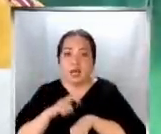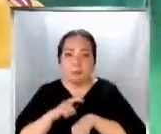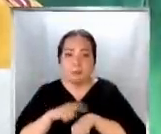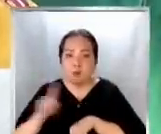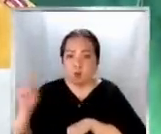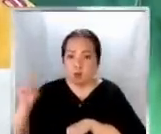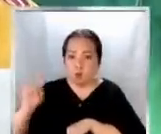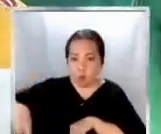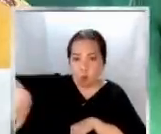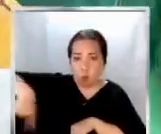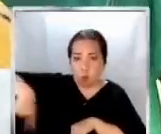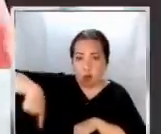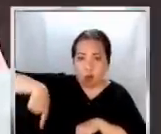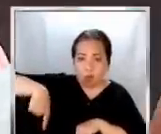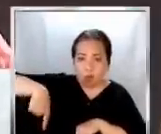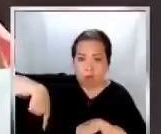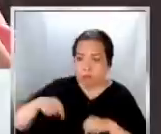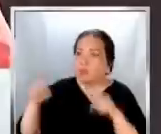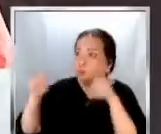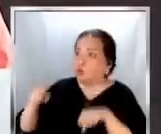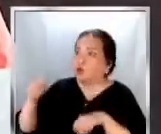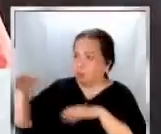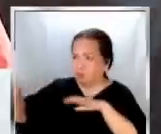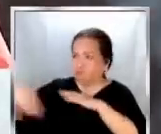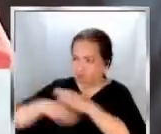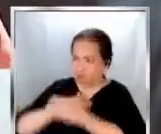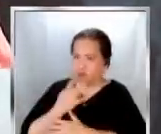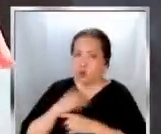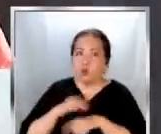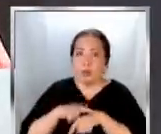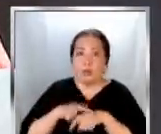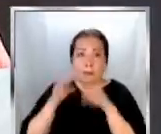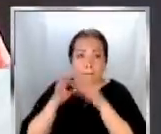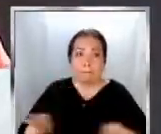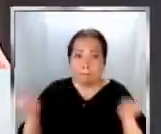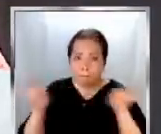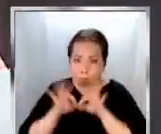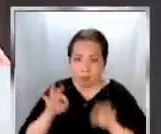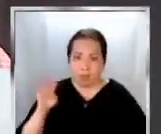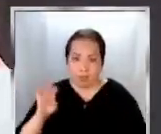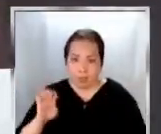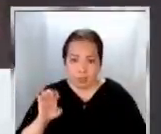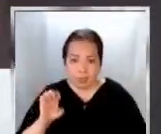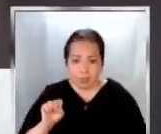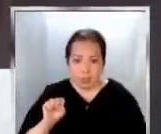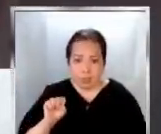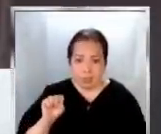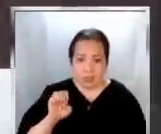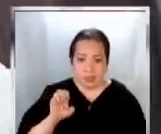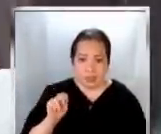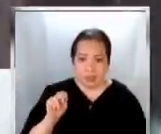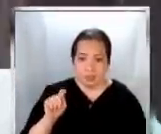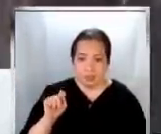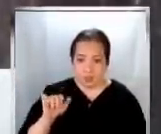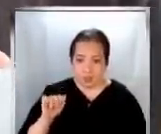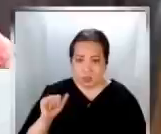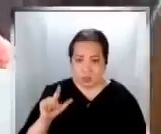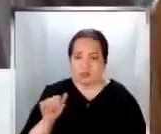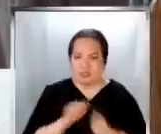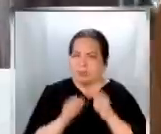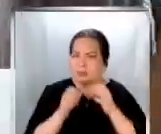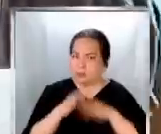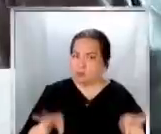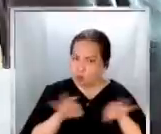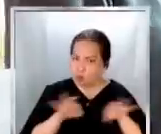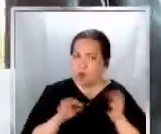Kailangan papasukin mo kasi importante yun. Basta po essential, sabi po namin, kagaya po ng sinasabi po na tungkol sa pagkain, pagbili ng gamot,